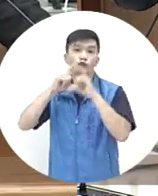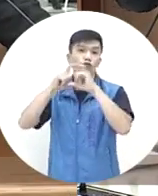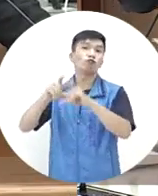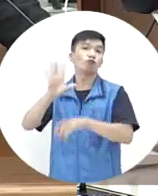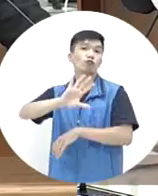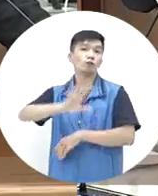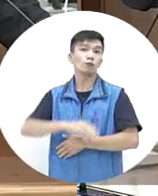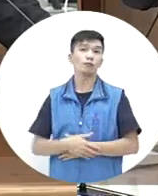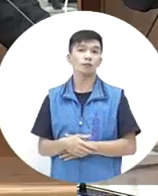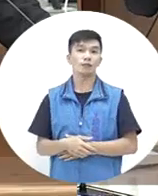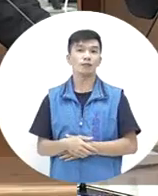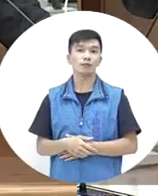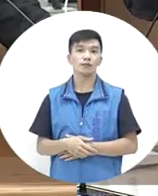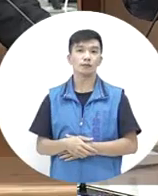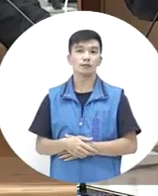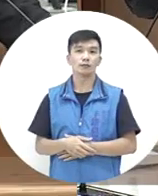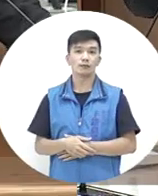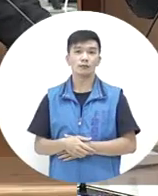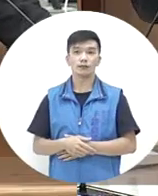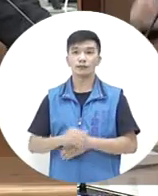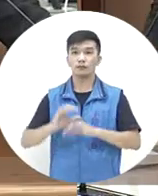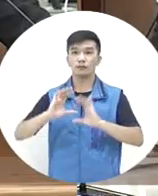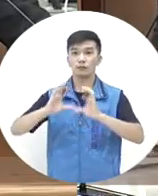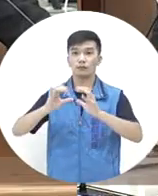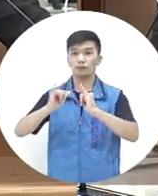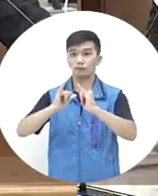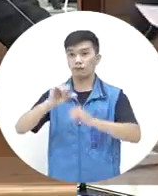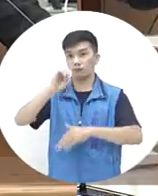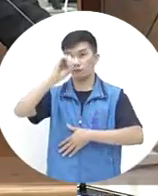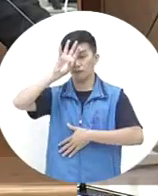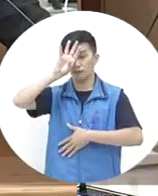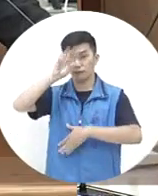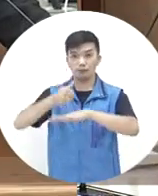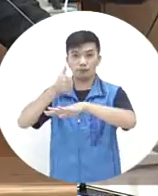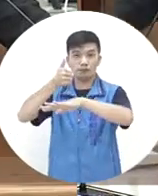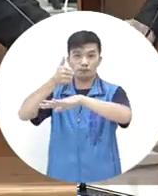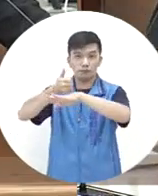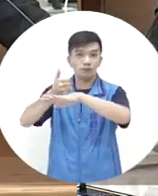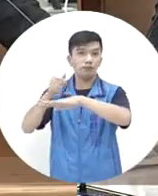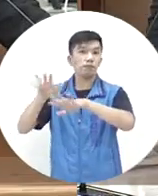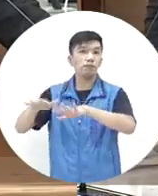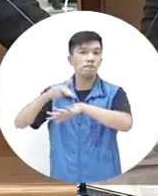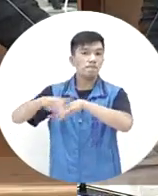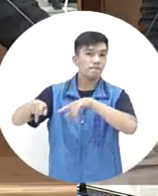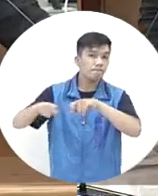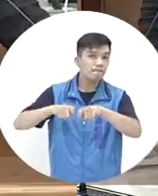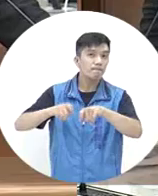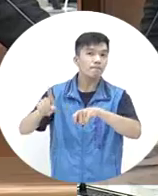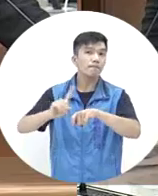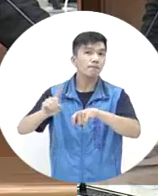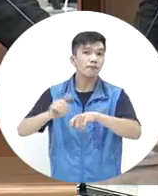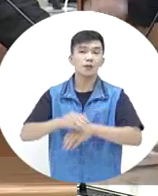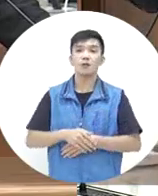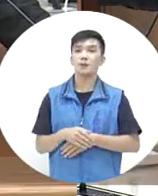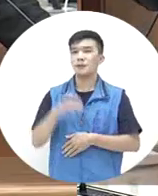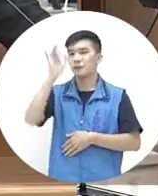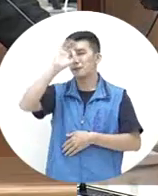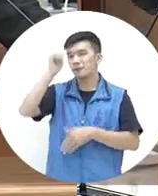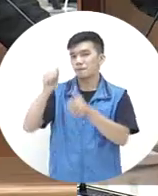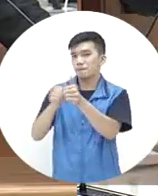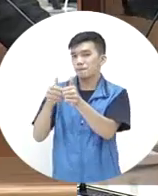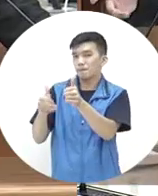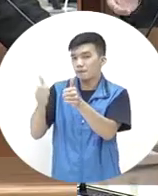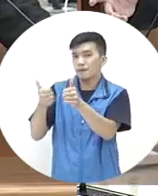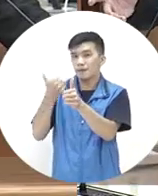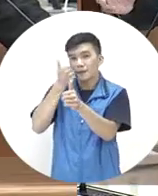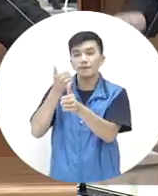市长，有关于国民党党主席啊，他现在在布局他的这个所谓的副主席啊，如果朱